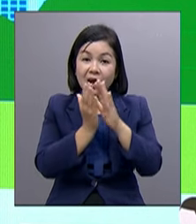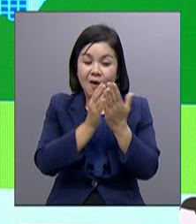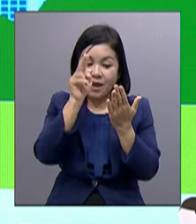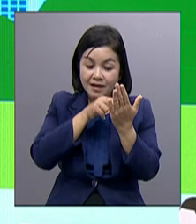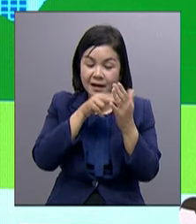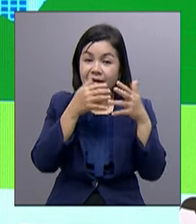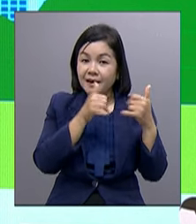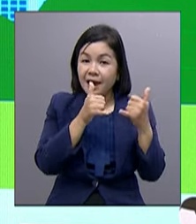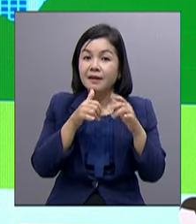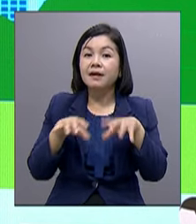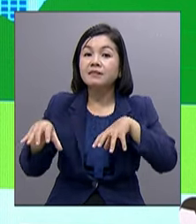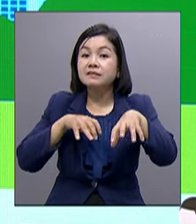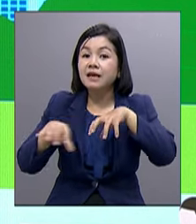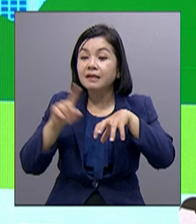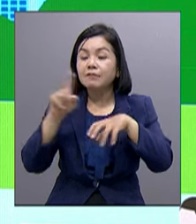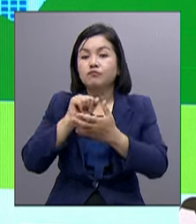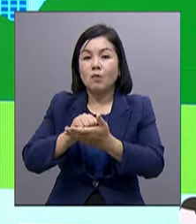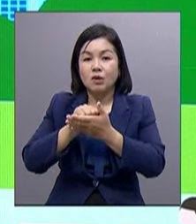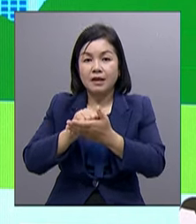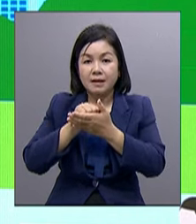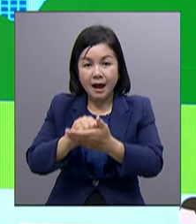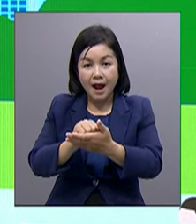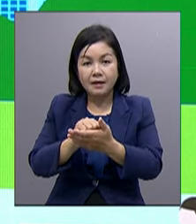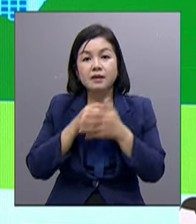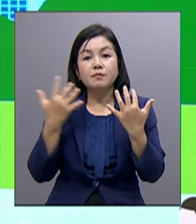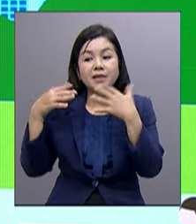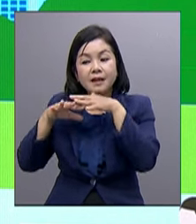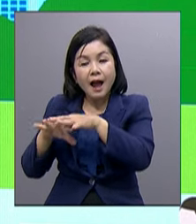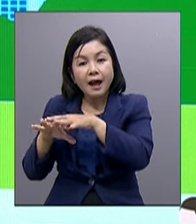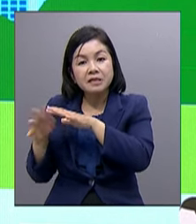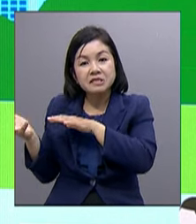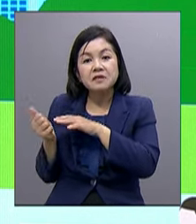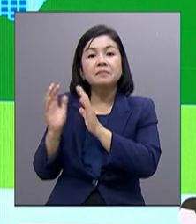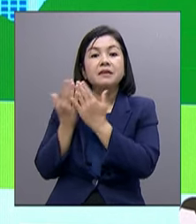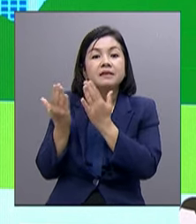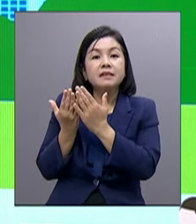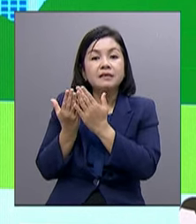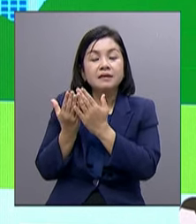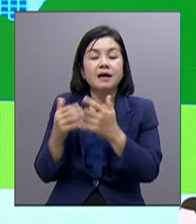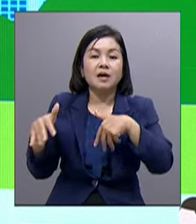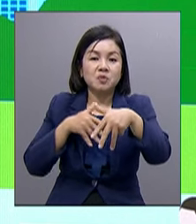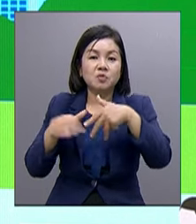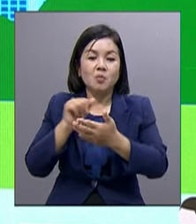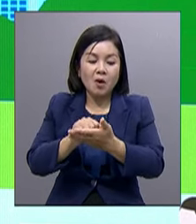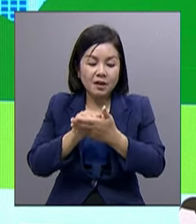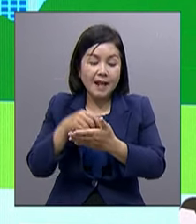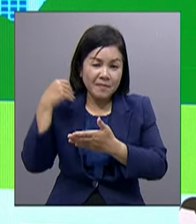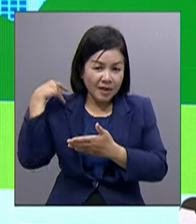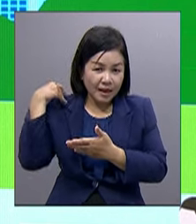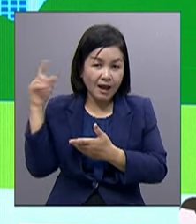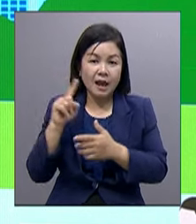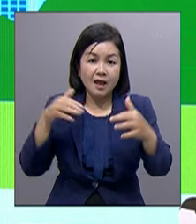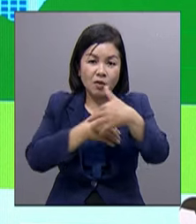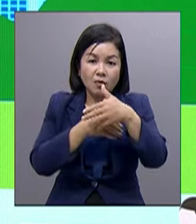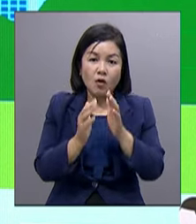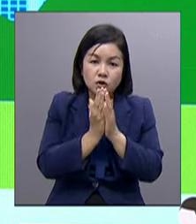การออกแบบเรื่องของการให้บริการเพื่อที่จะอำนวยความสะดวกให้กับประชาชนได้มากที่สุดด้วยนะคะต้องเรียนว่าการมีห้องสมุด